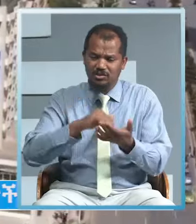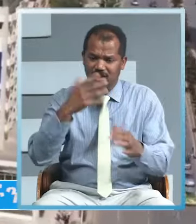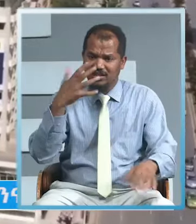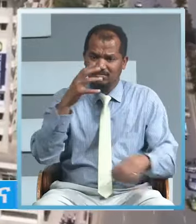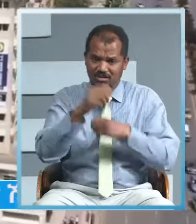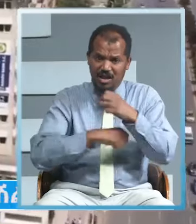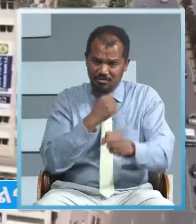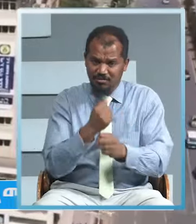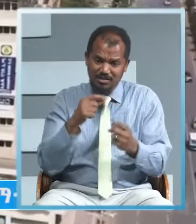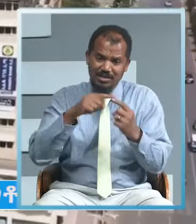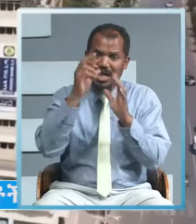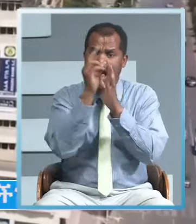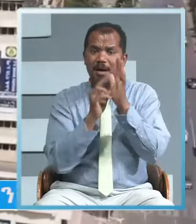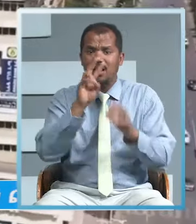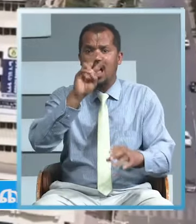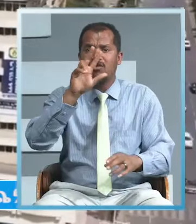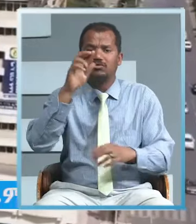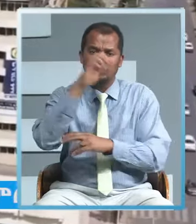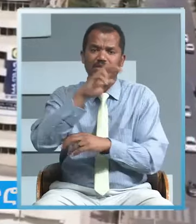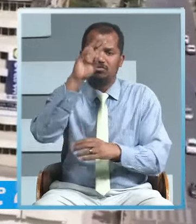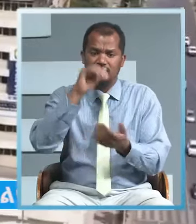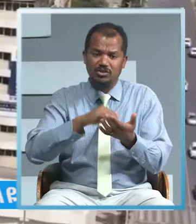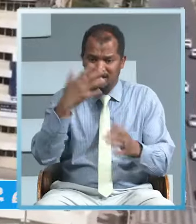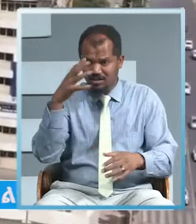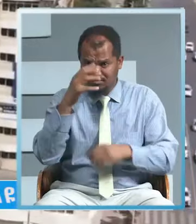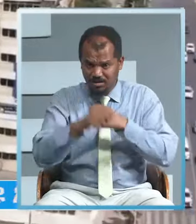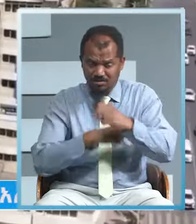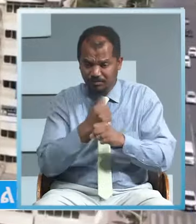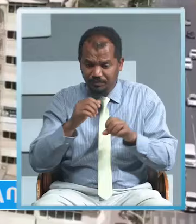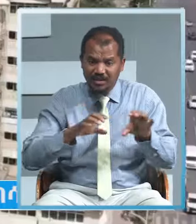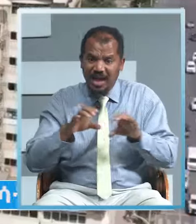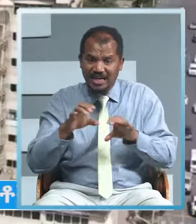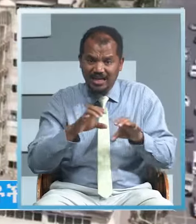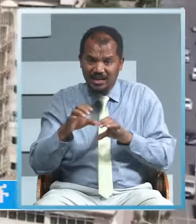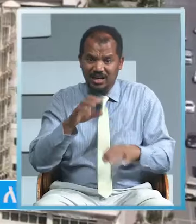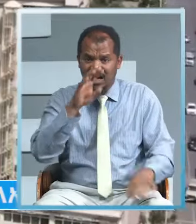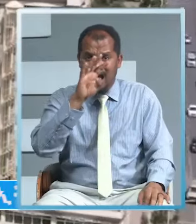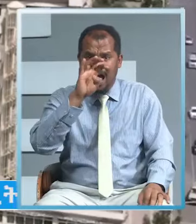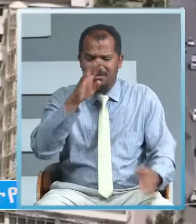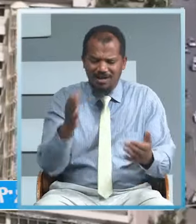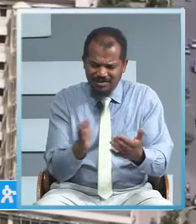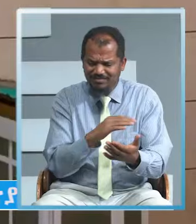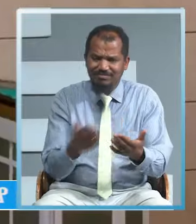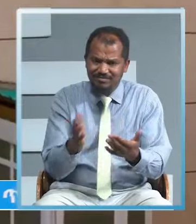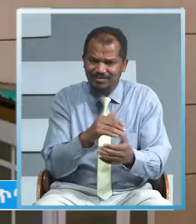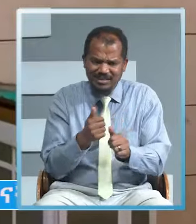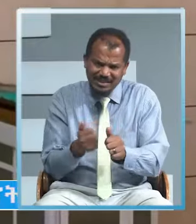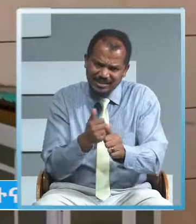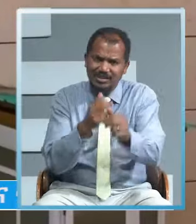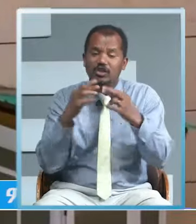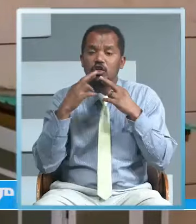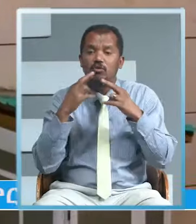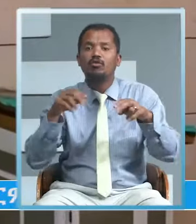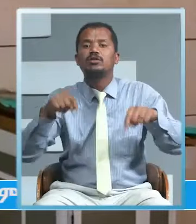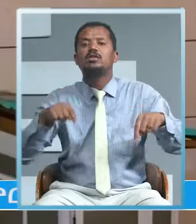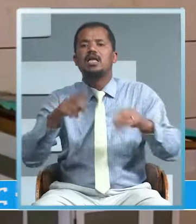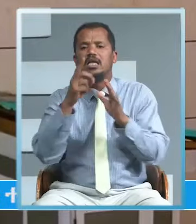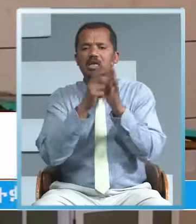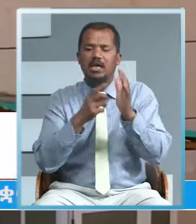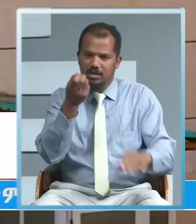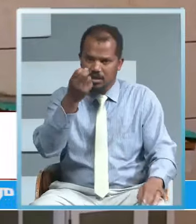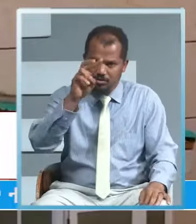2015 ዓ.ም እስከ ሐምሌ 23 ቀን 2015 ዓ.ም ያከናውነውን 40 ገጾች ያሉት የክትትል ሪፖርት ዛሬ